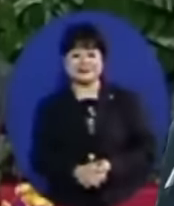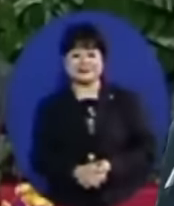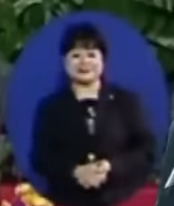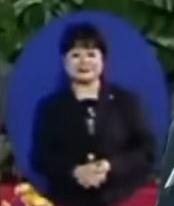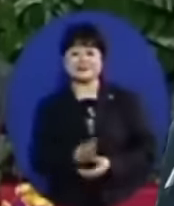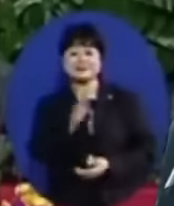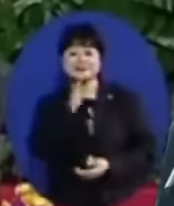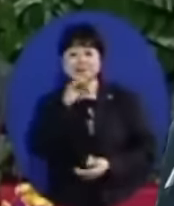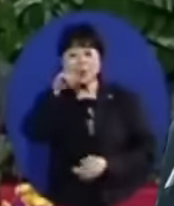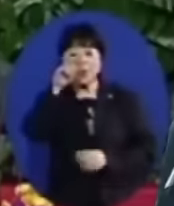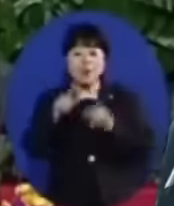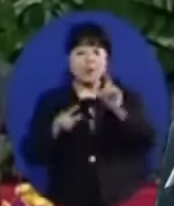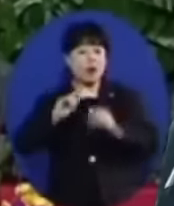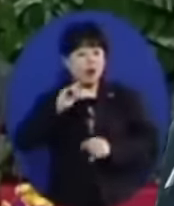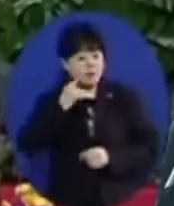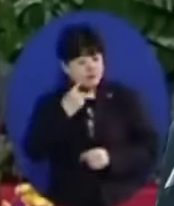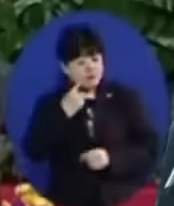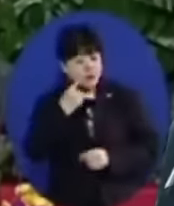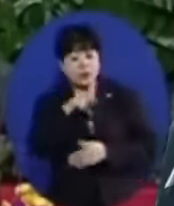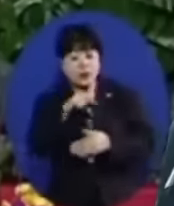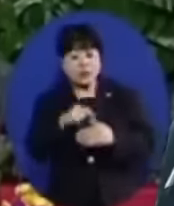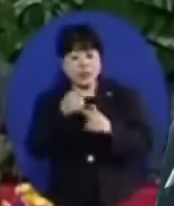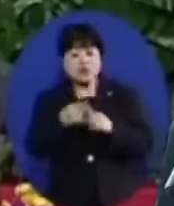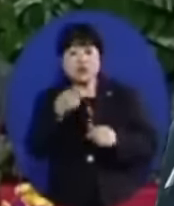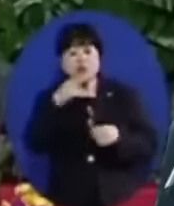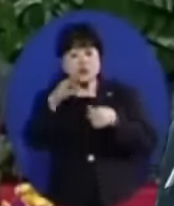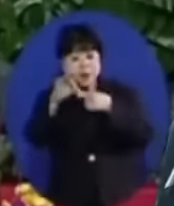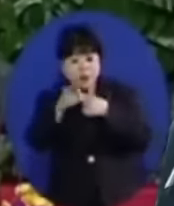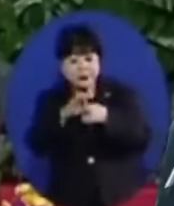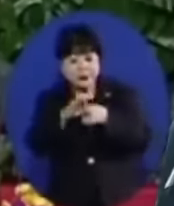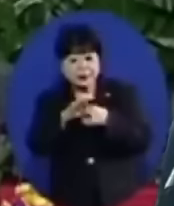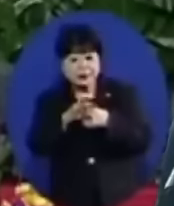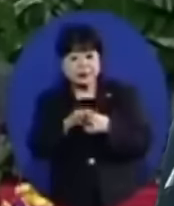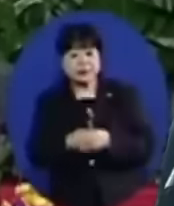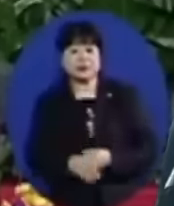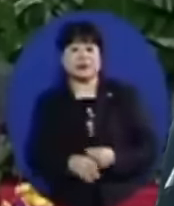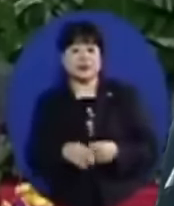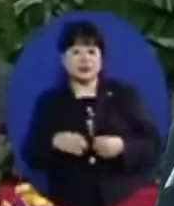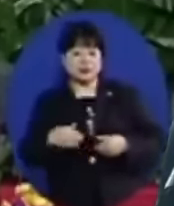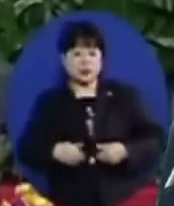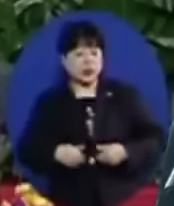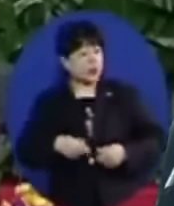맞습니다. 외형이 아무리 아름다워져도 그 안에 예수님이 없으면 아무 소용이 없어요.